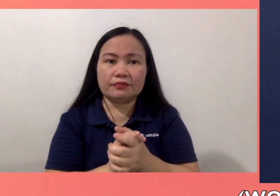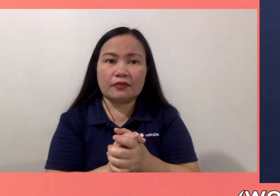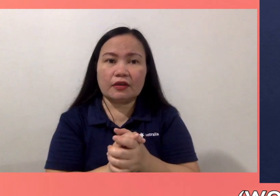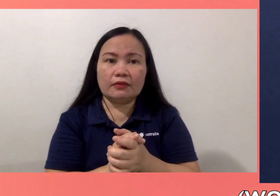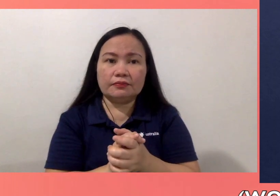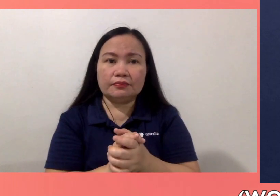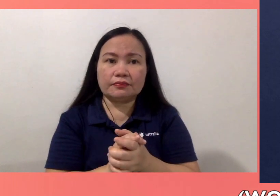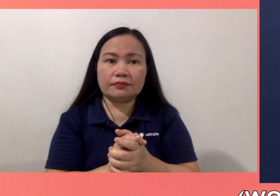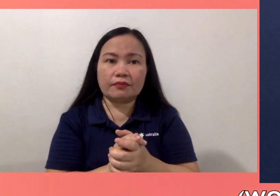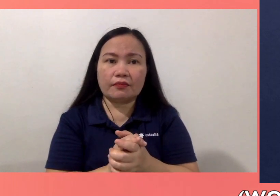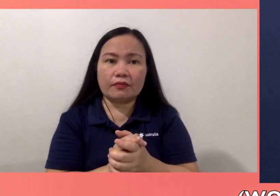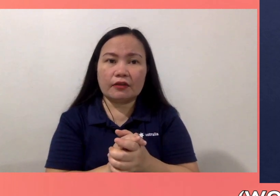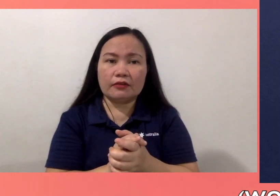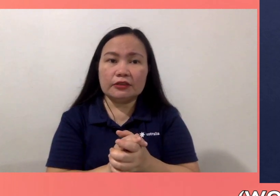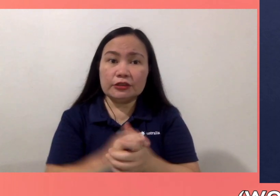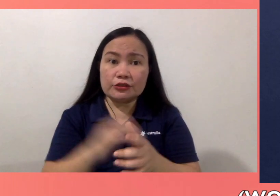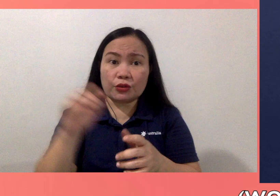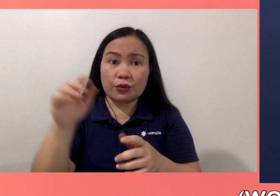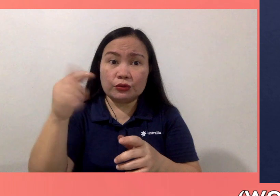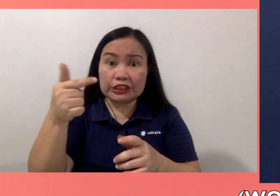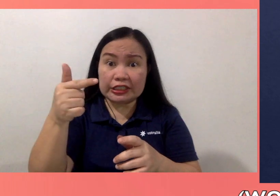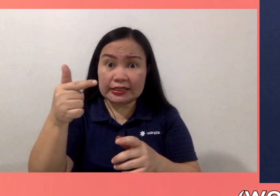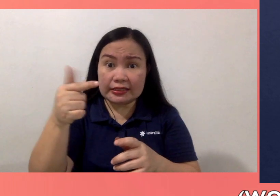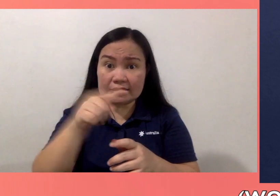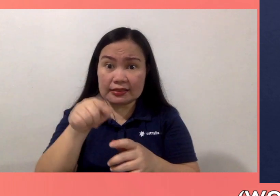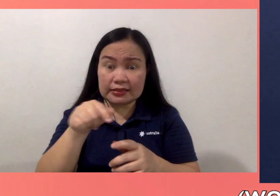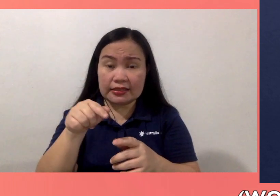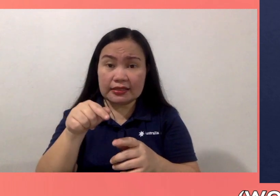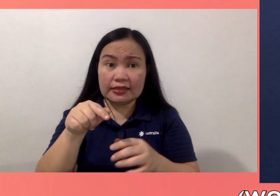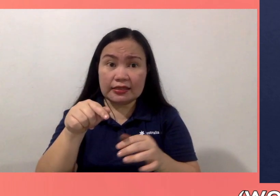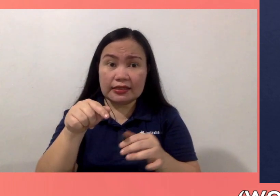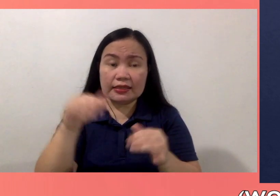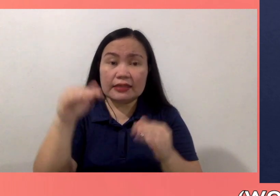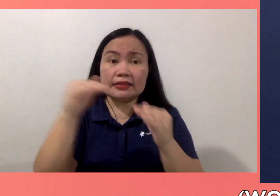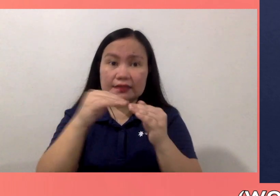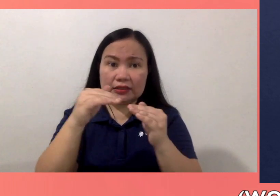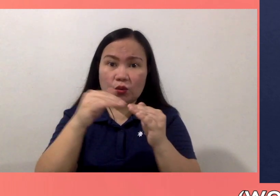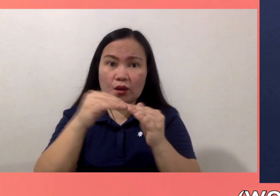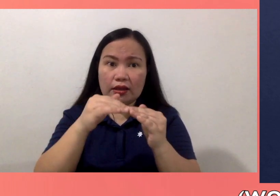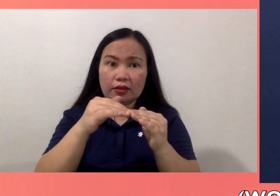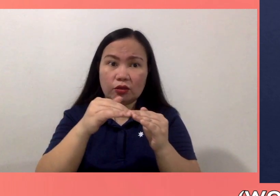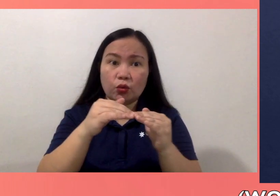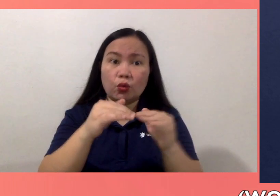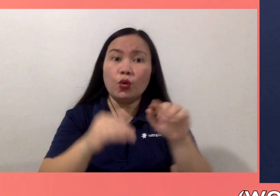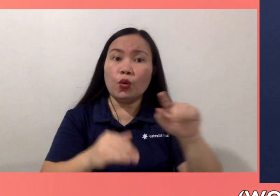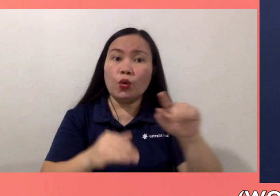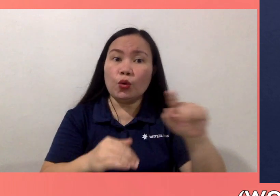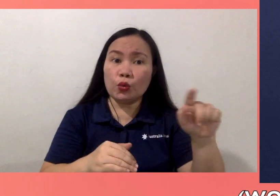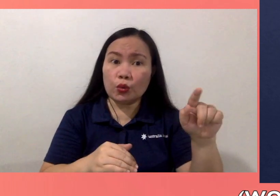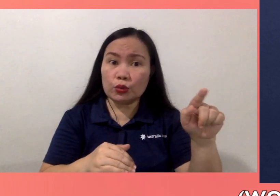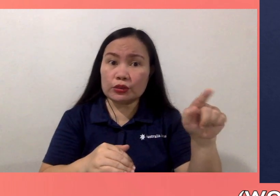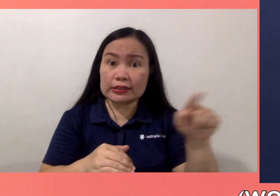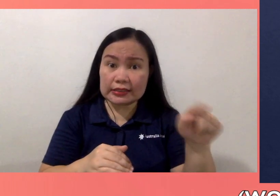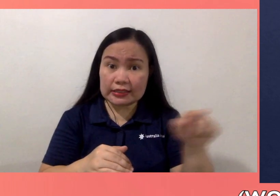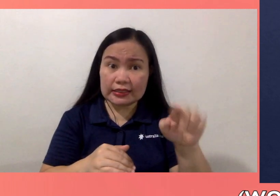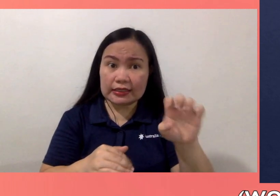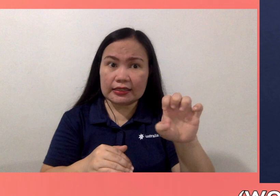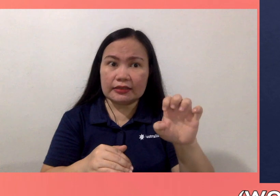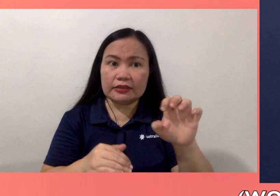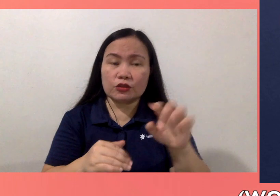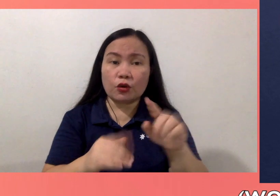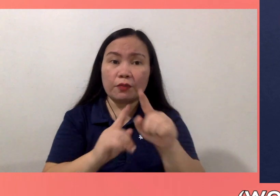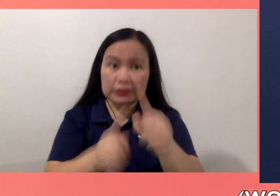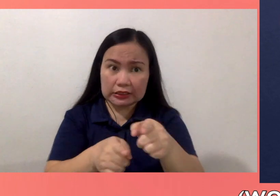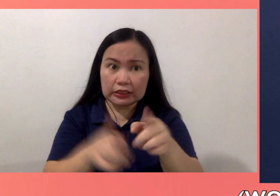ibig sabihin ito saka ito equal. So, kapag inad natin tong dalawa na to, ito yung magiging sagot.